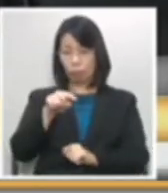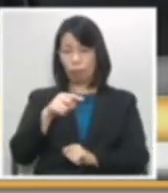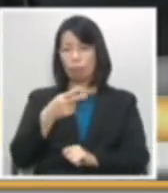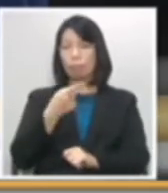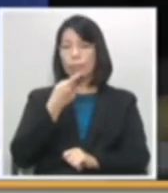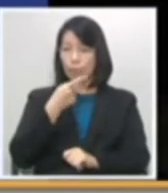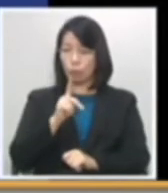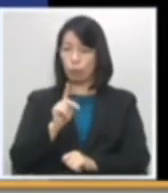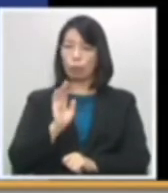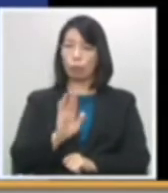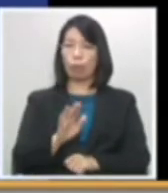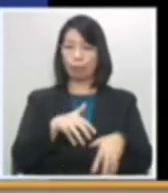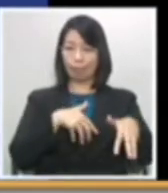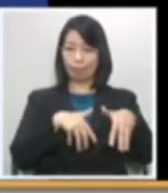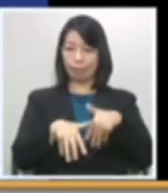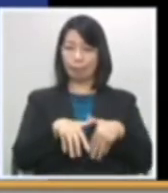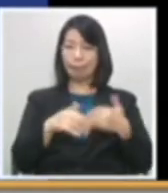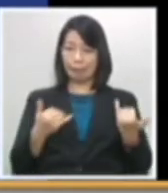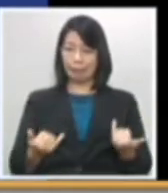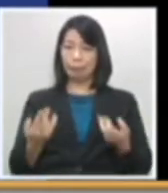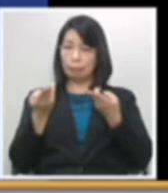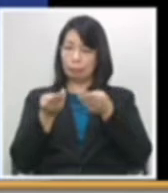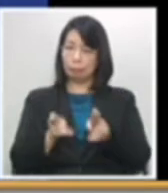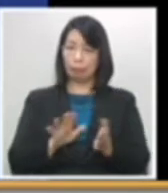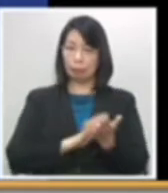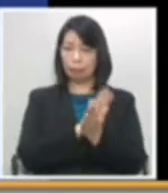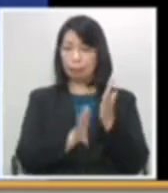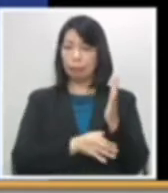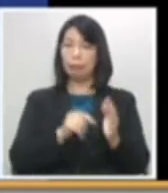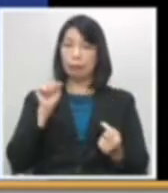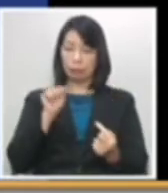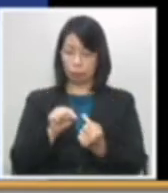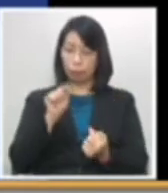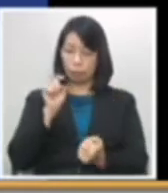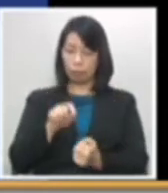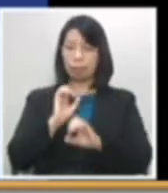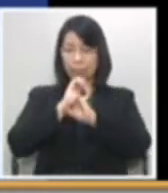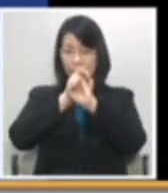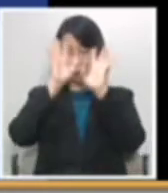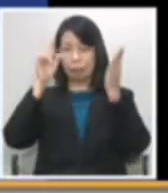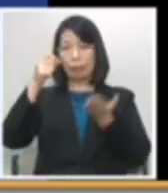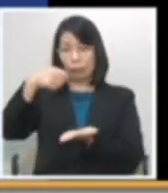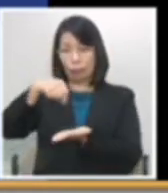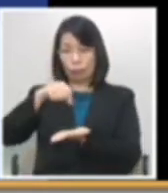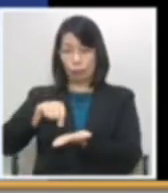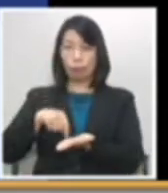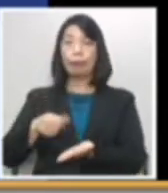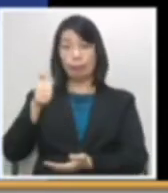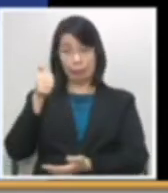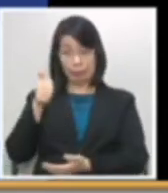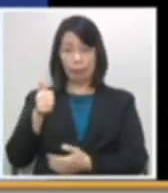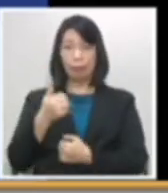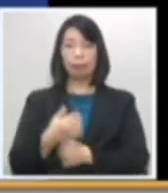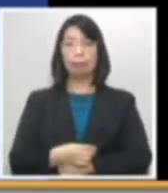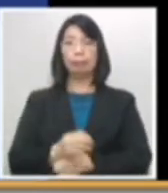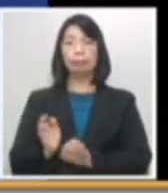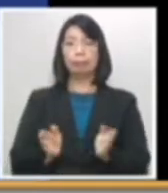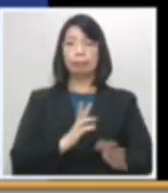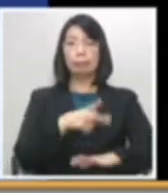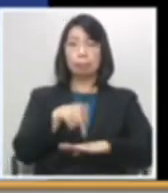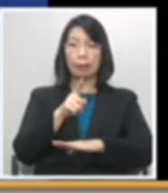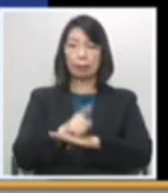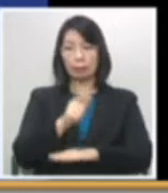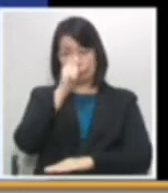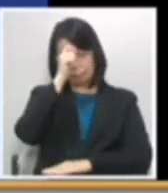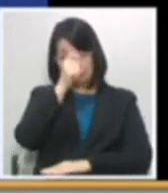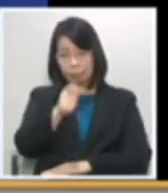องสอดคล้องกับสถานการณ์ของประเทศต้องโปร่งใสตรวจสอบได้ท่านประธานคะปัญหาของ